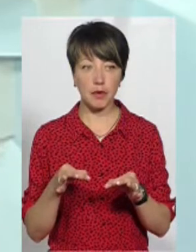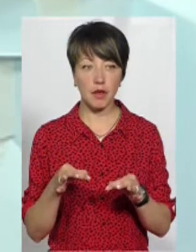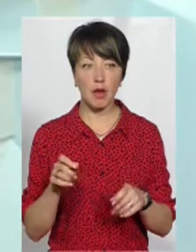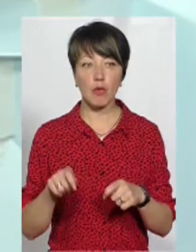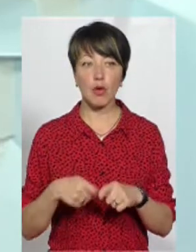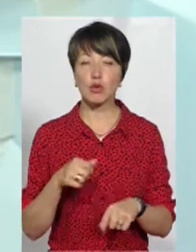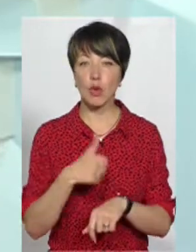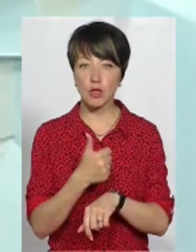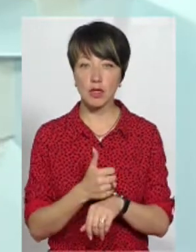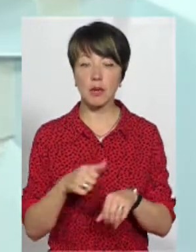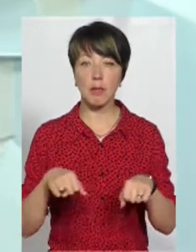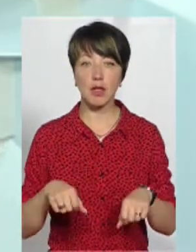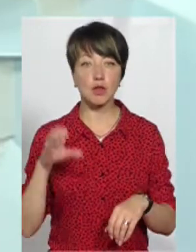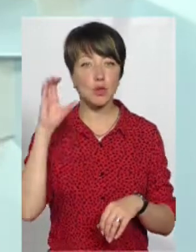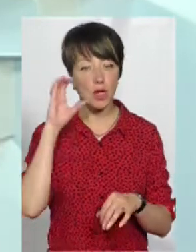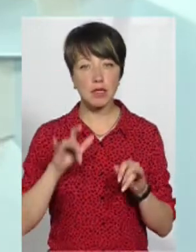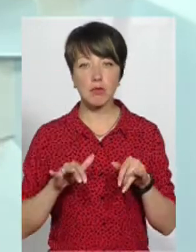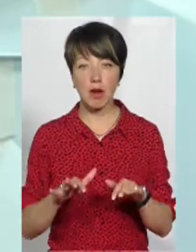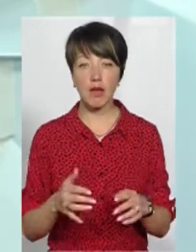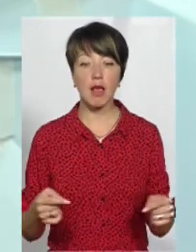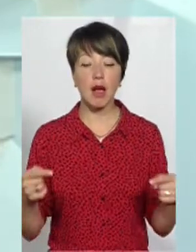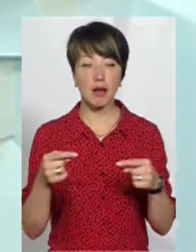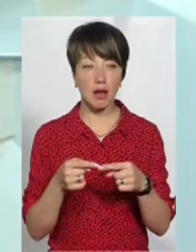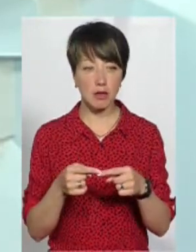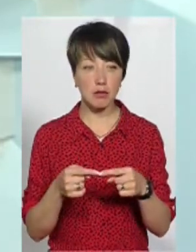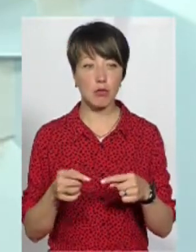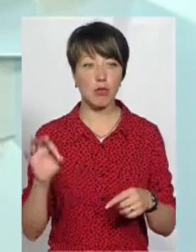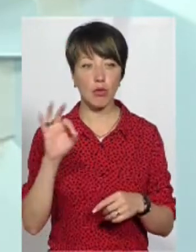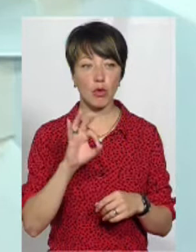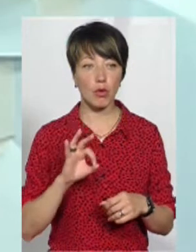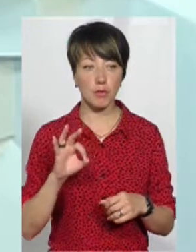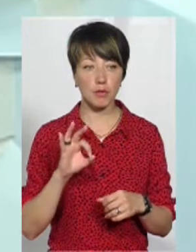порушення конституційних прав, слухалася справа якраз про